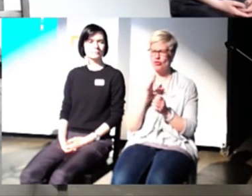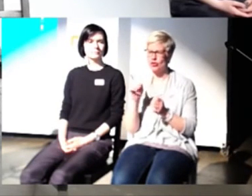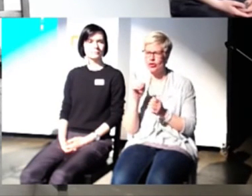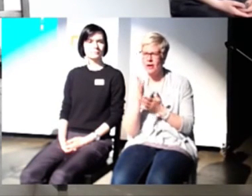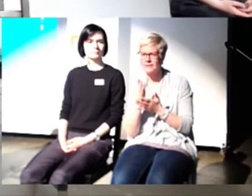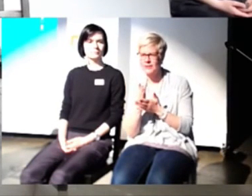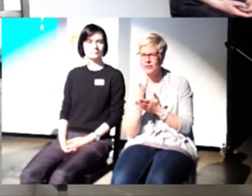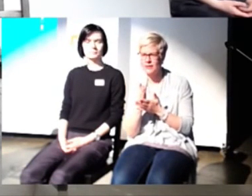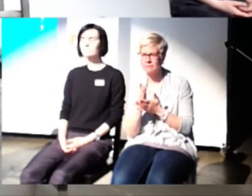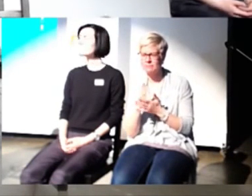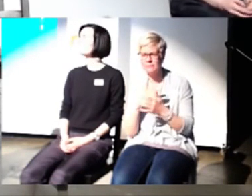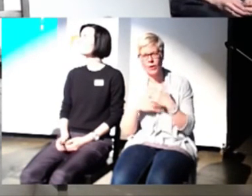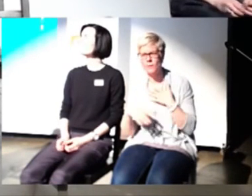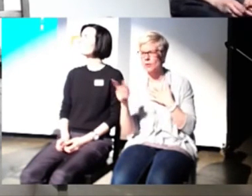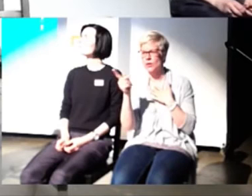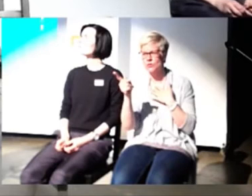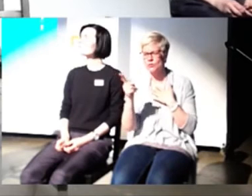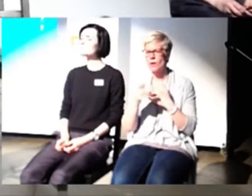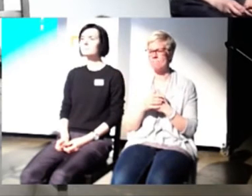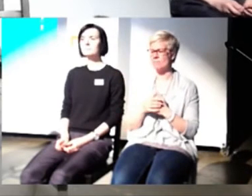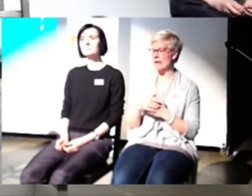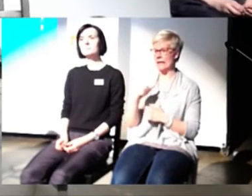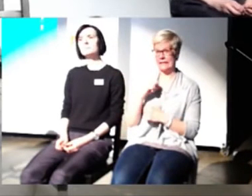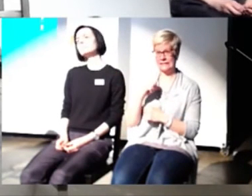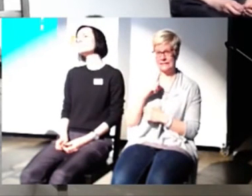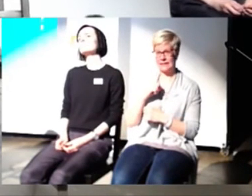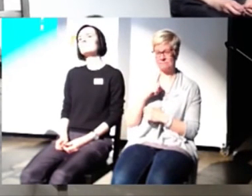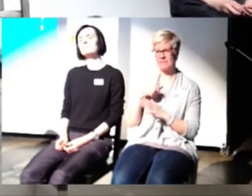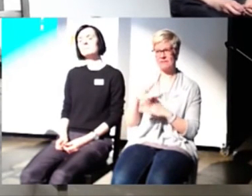Minua ainakin nyt sitten itsellä jäi mietityttämään ne